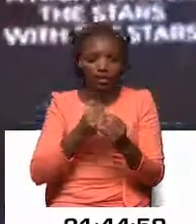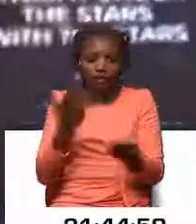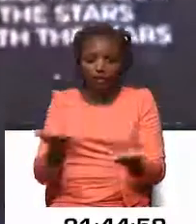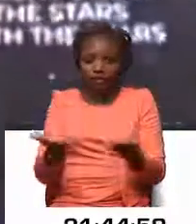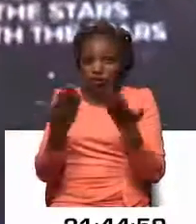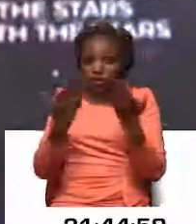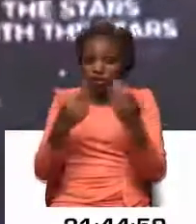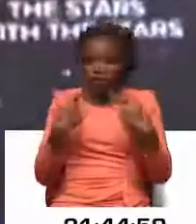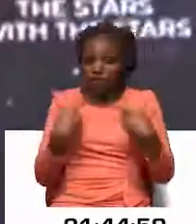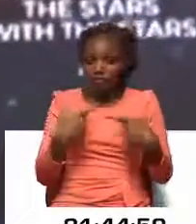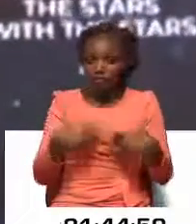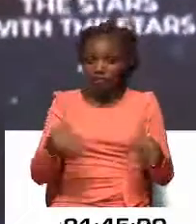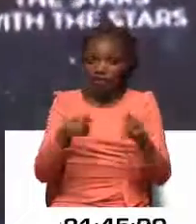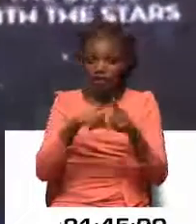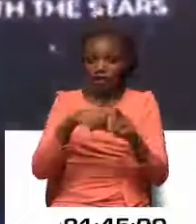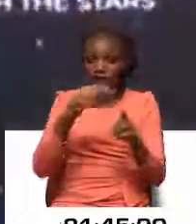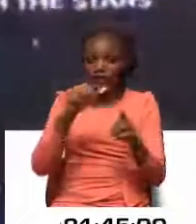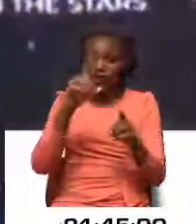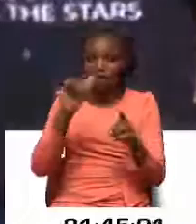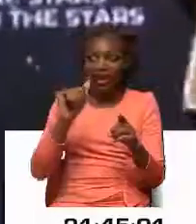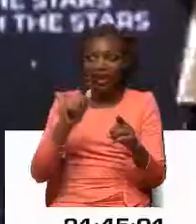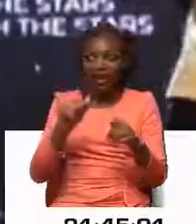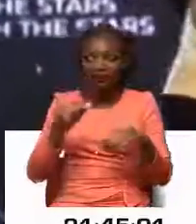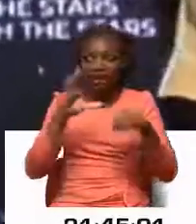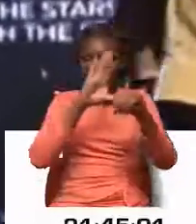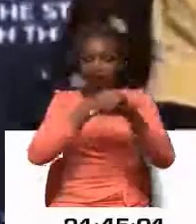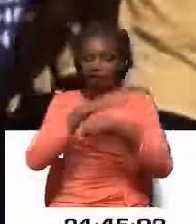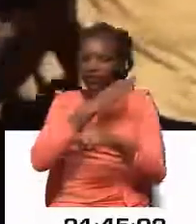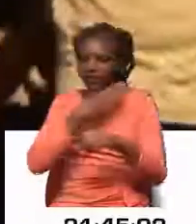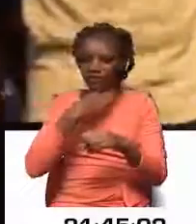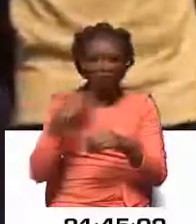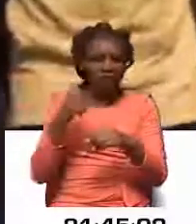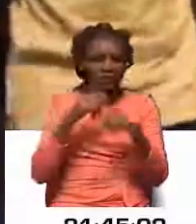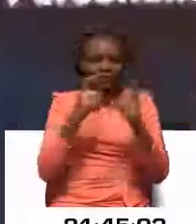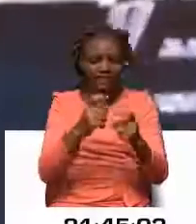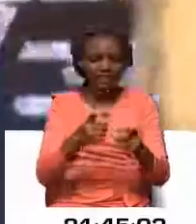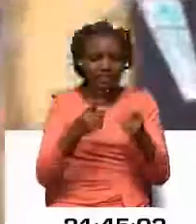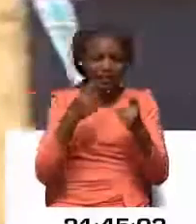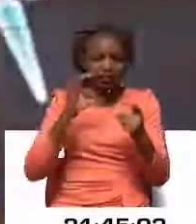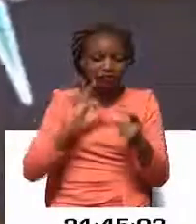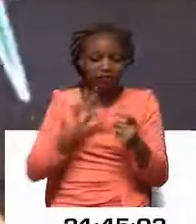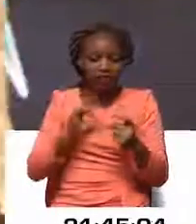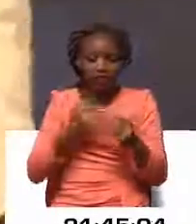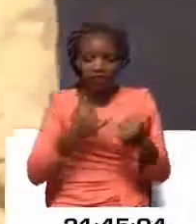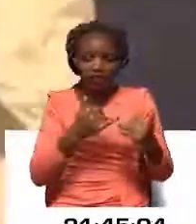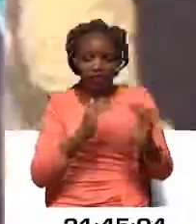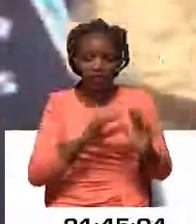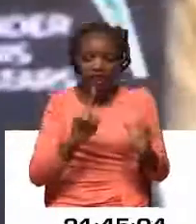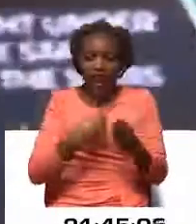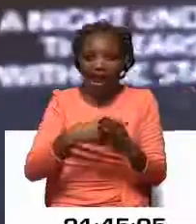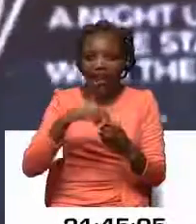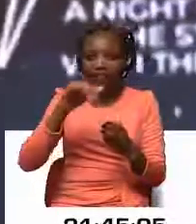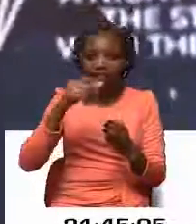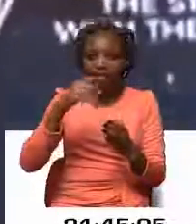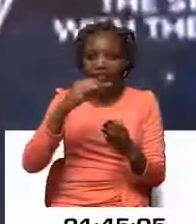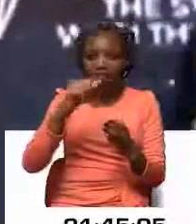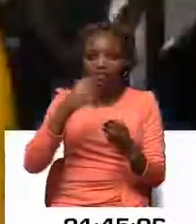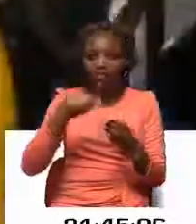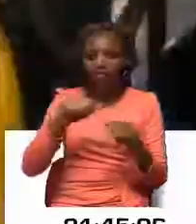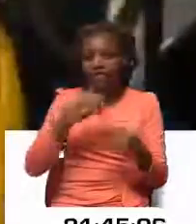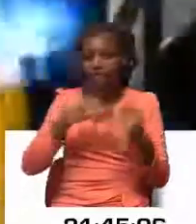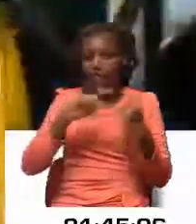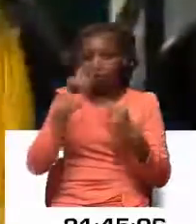Katika tuzo hizo, Helen Obiria alichukua tuzo bora ya mwanamichezo wa kike, huku Eliud Kipchoge aking'aa kwa